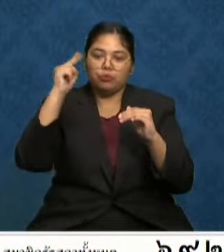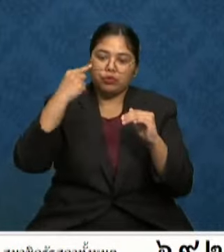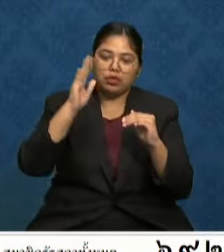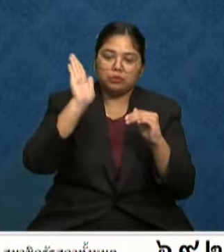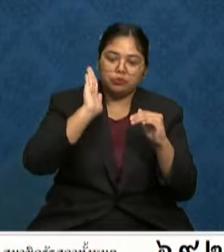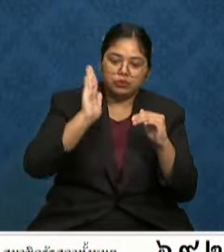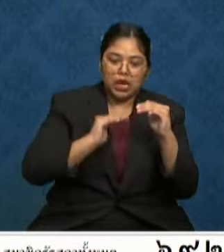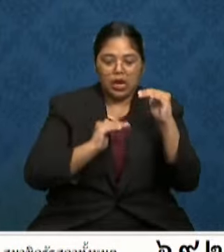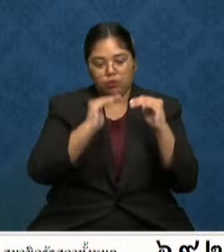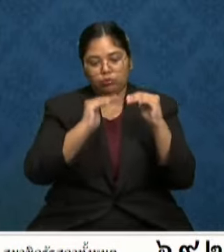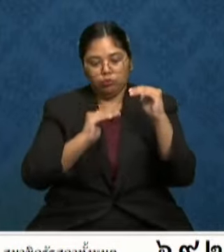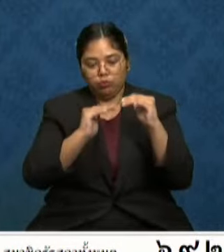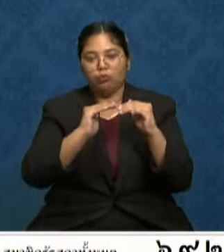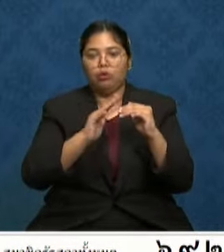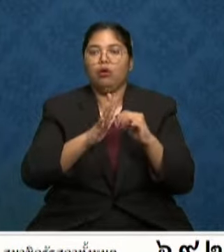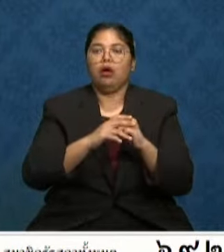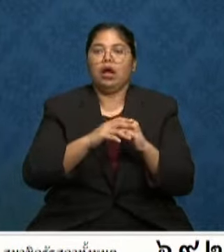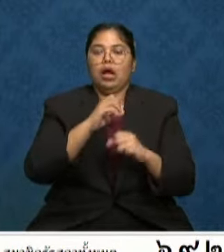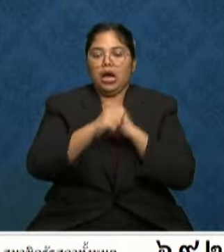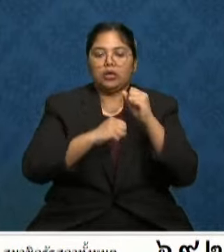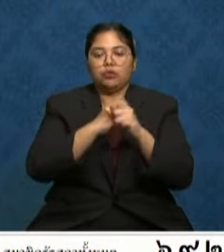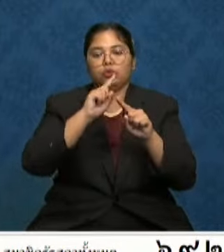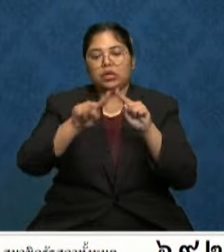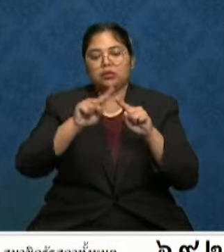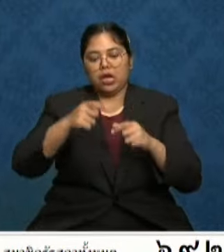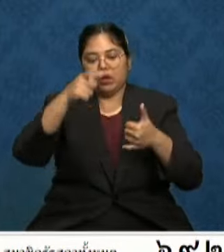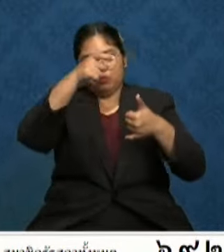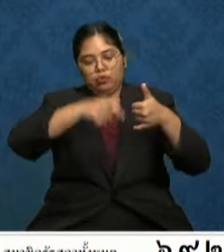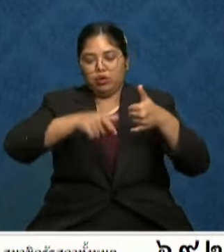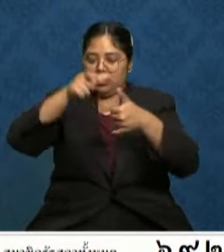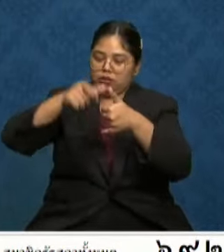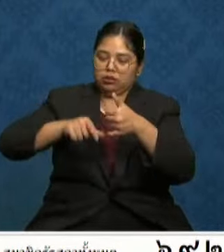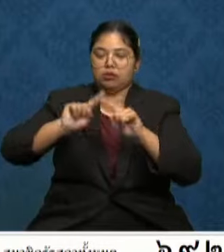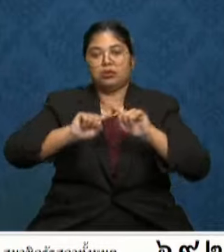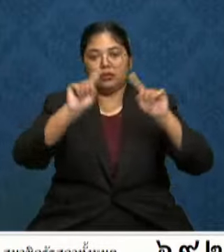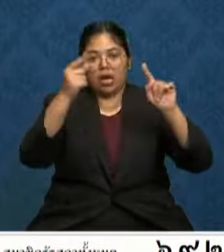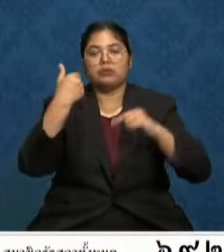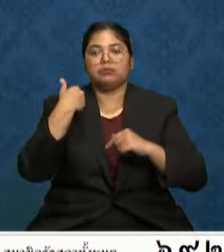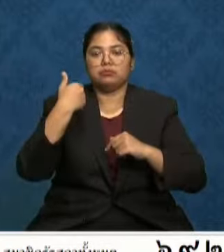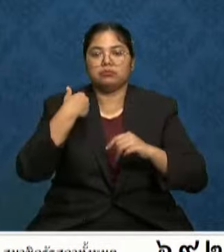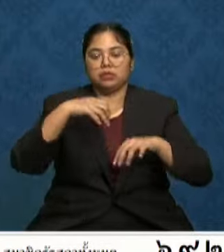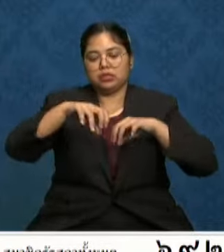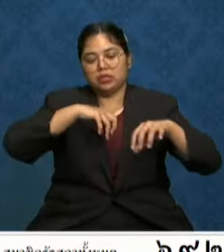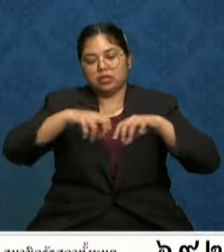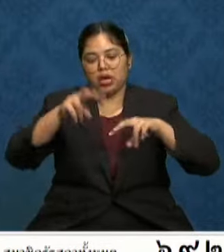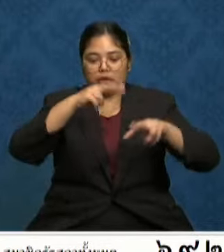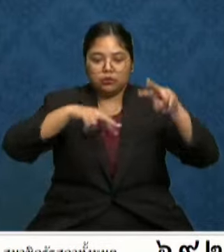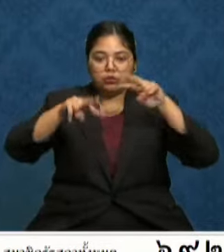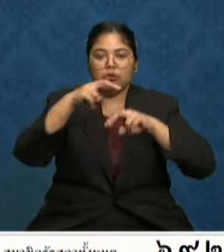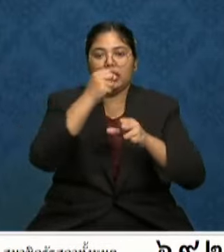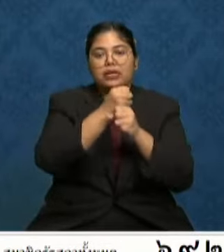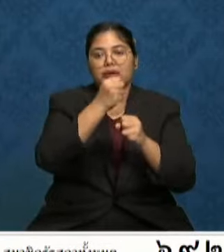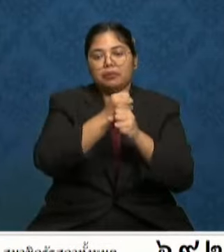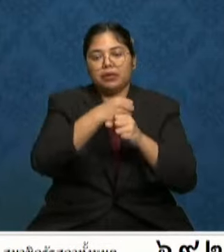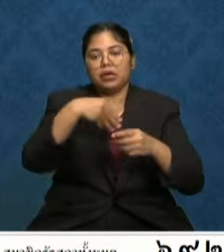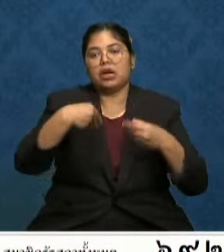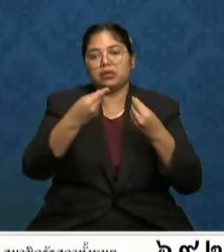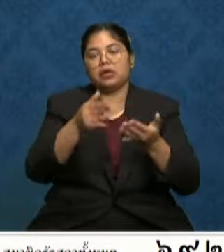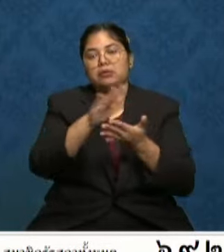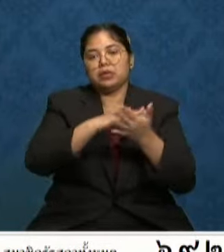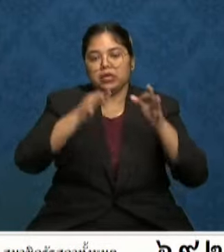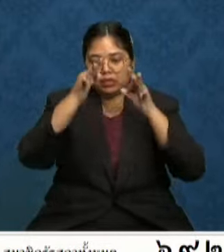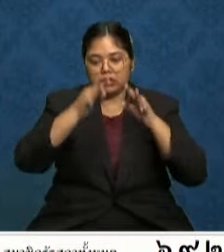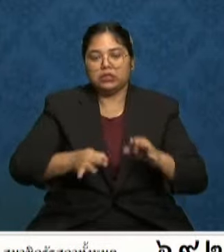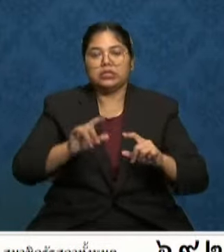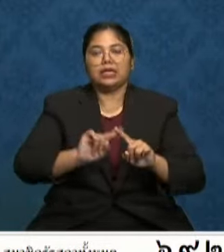คนละเจ็ คนละบุคลิกภาพผมเชื่อว่าการบริหารงานและกตดสนใจไม่น่าจะเหือนกัน